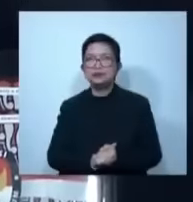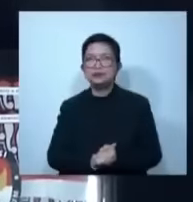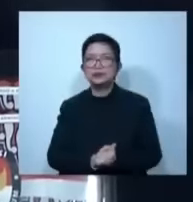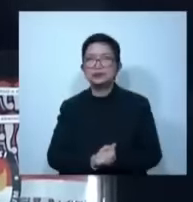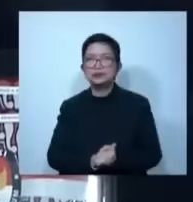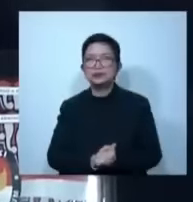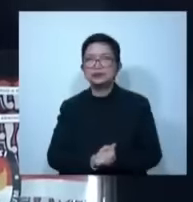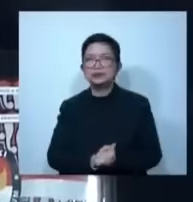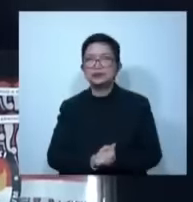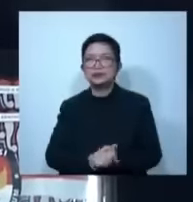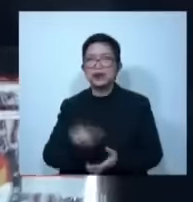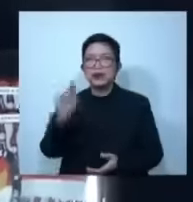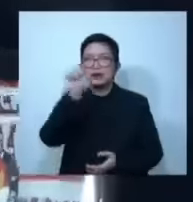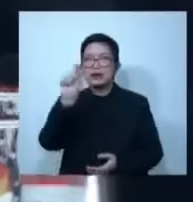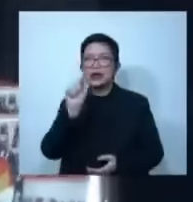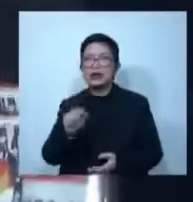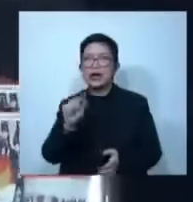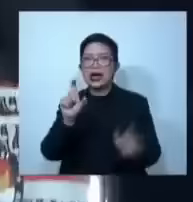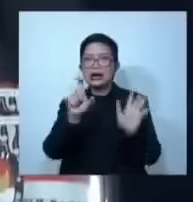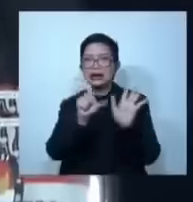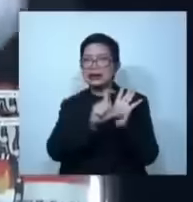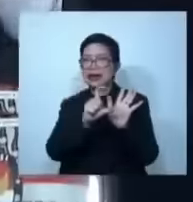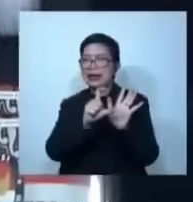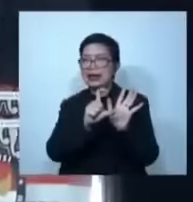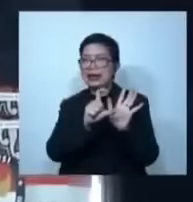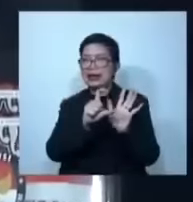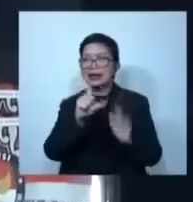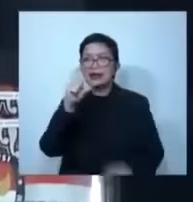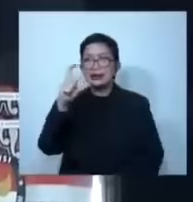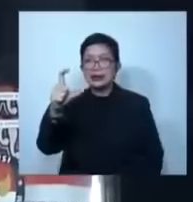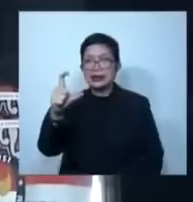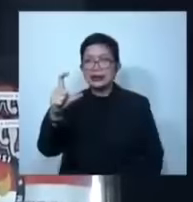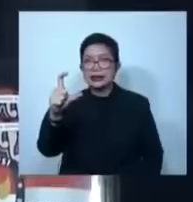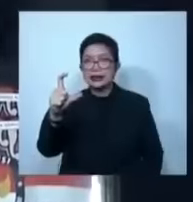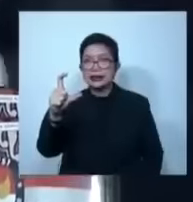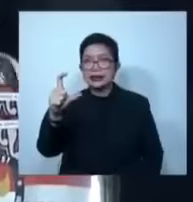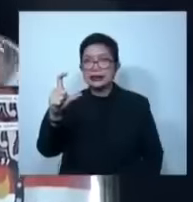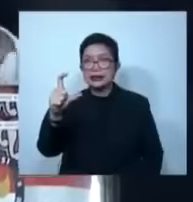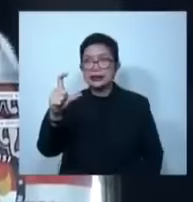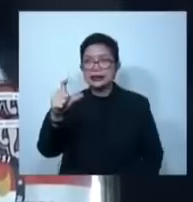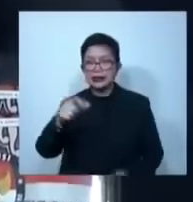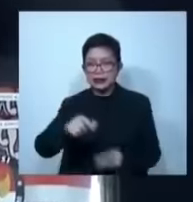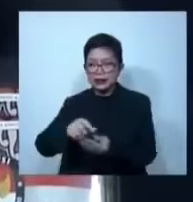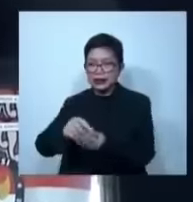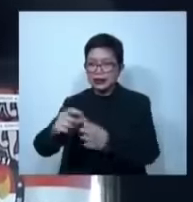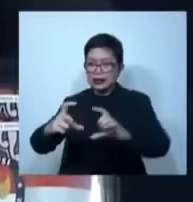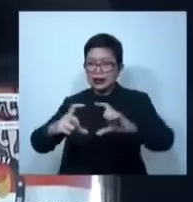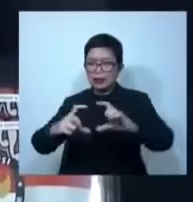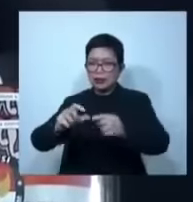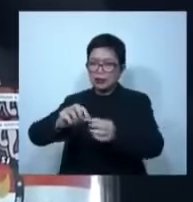C. Ya. Dari amplop C, Bapak Ibu, masih tersegel, kita akan buka.